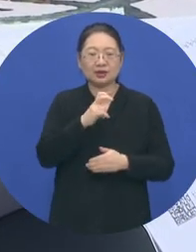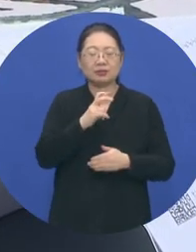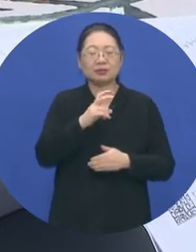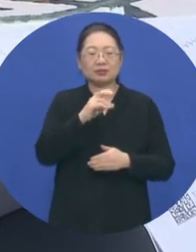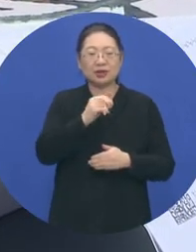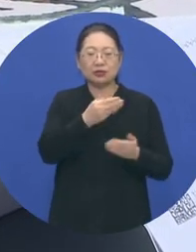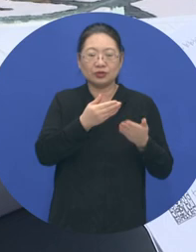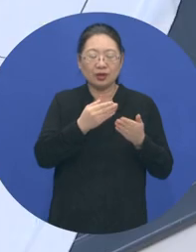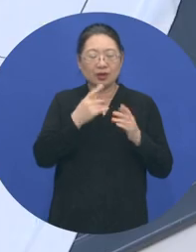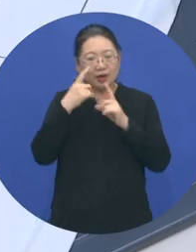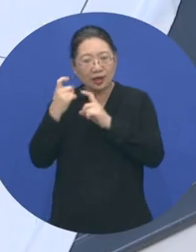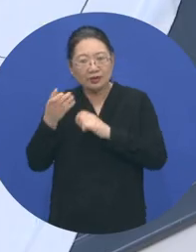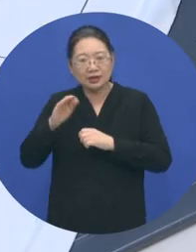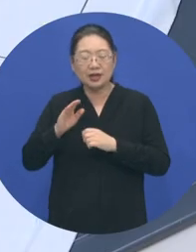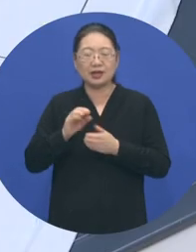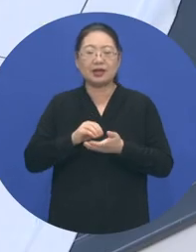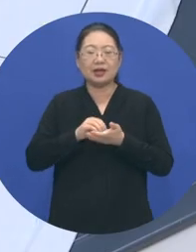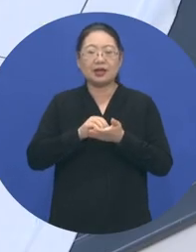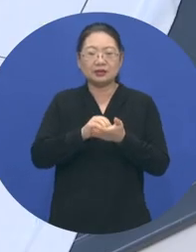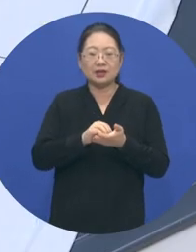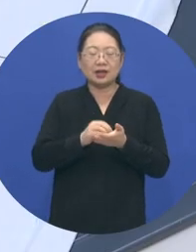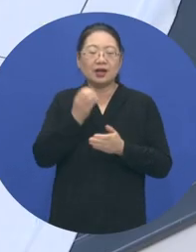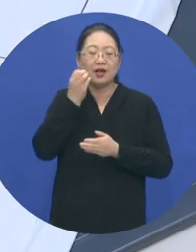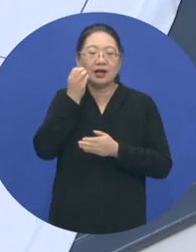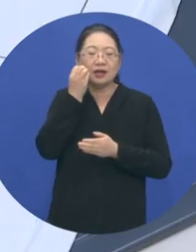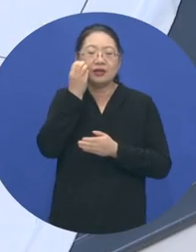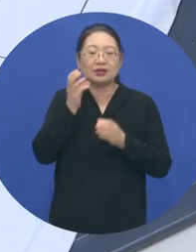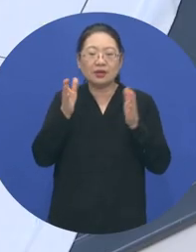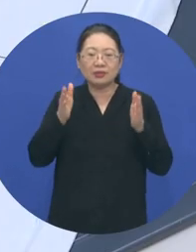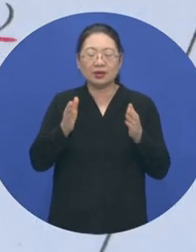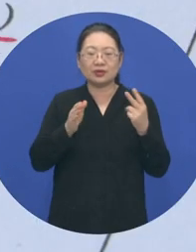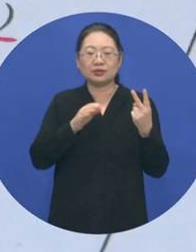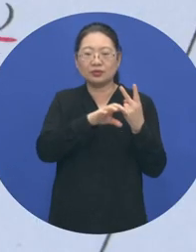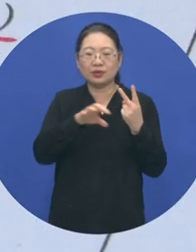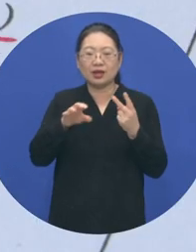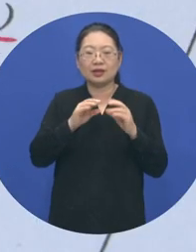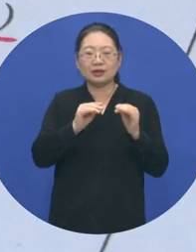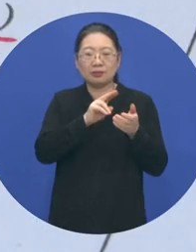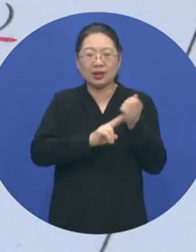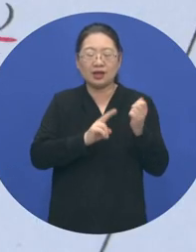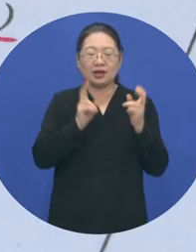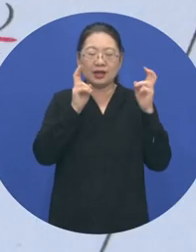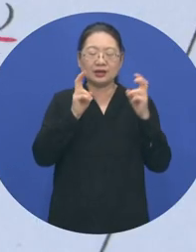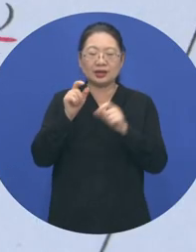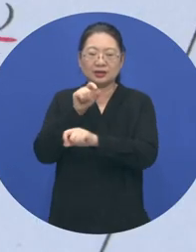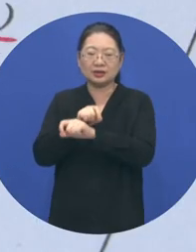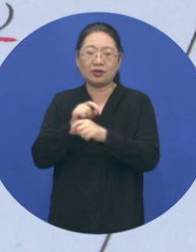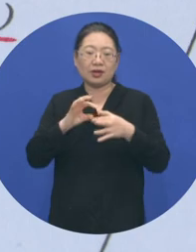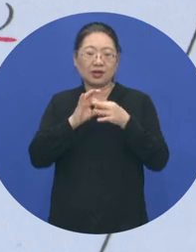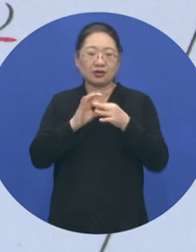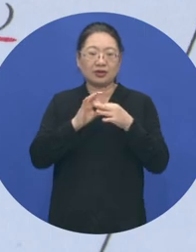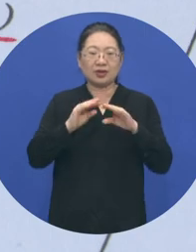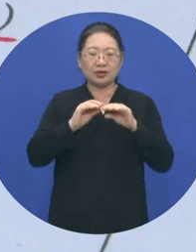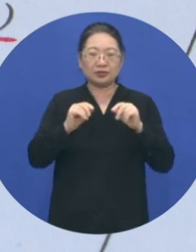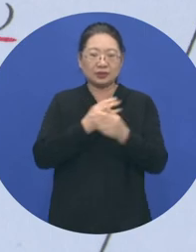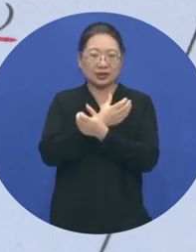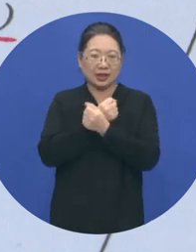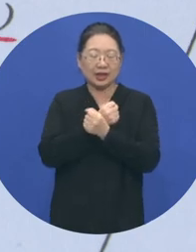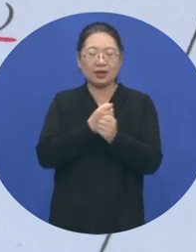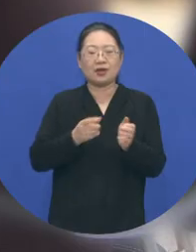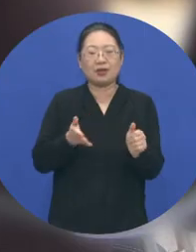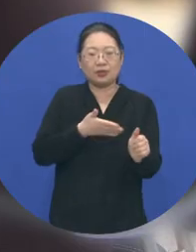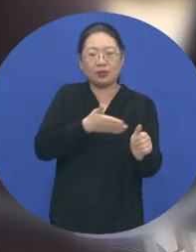말에 혹했는데 입사 석달만에 두 군데에 땅을 샀습니다 회사와 직원 관계라는 것을 이용해 토지 계약을 추인